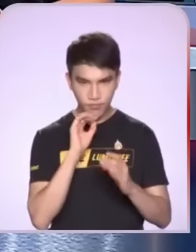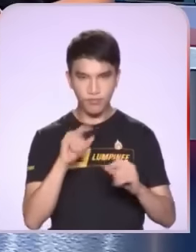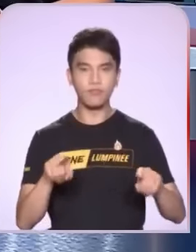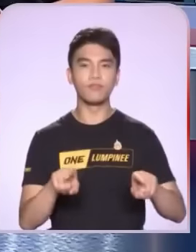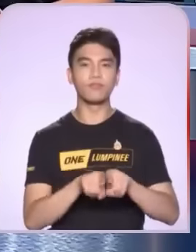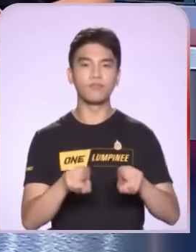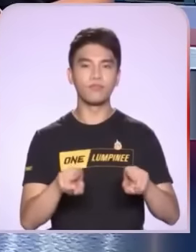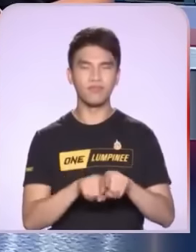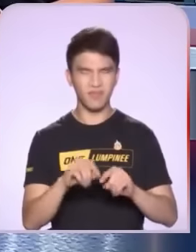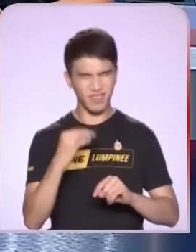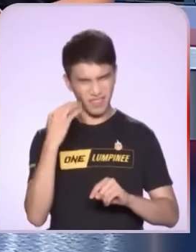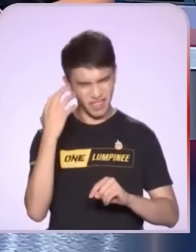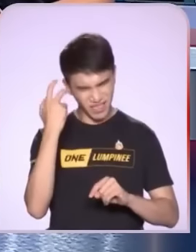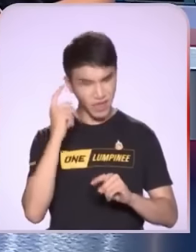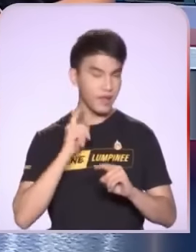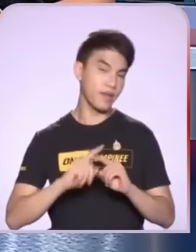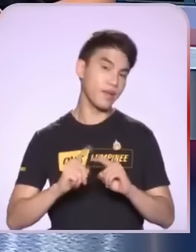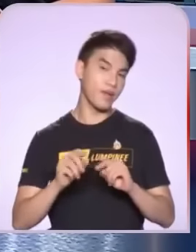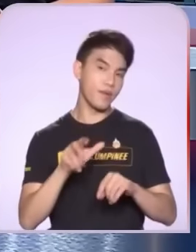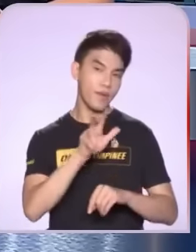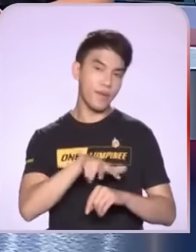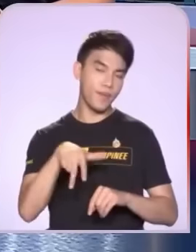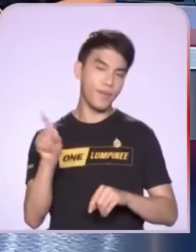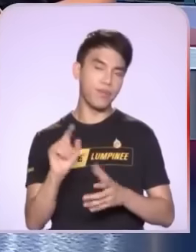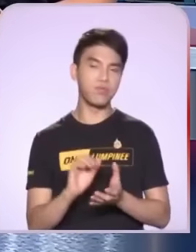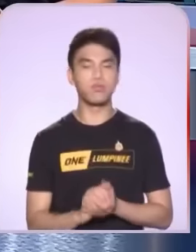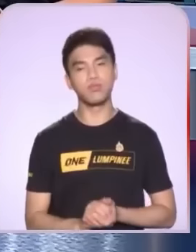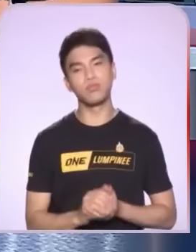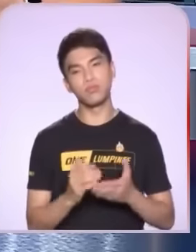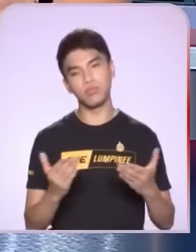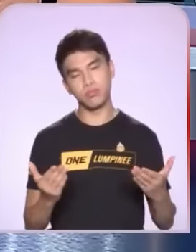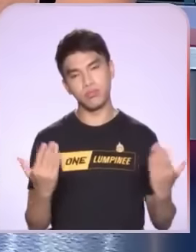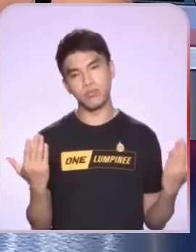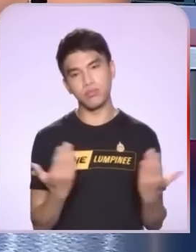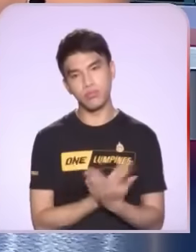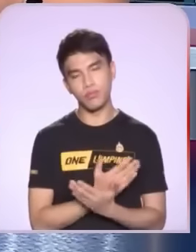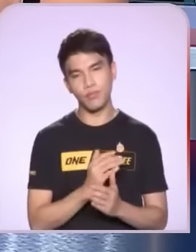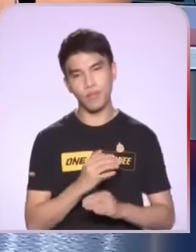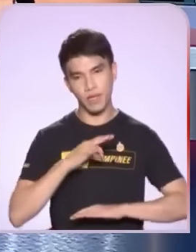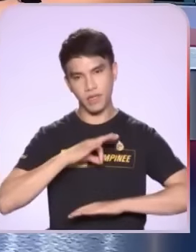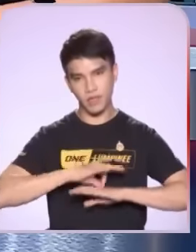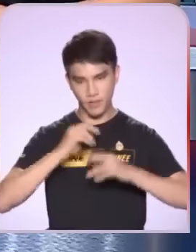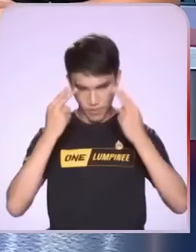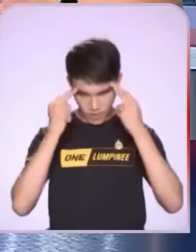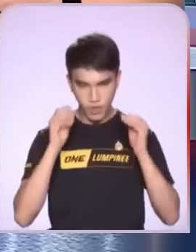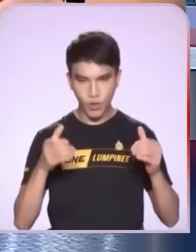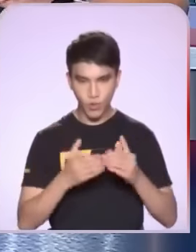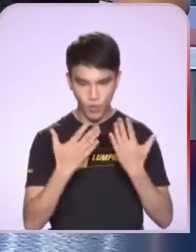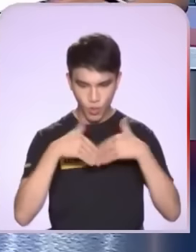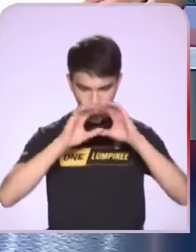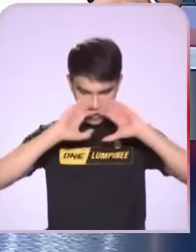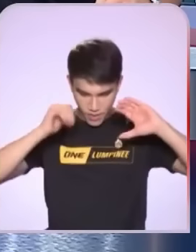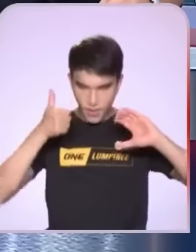คะว่าแรงกดดันทางอ้อมอีกอย่างหนของพรรคเพื่อไทยก็คือไม่สามารถที่จะเปลี่ยนมือจากตำแหน่งนายกไปให้พรรคร่วม